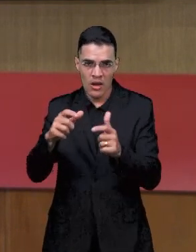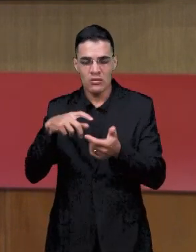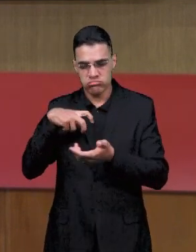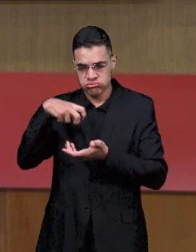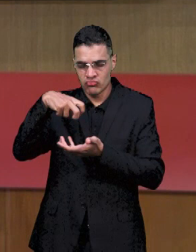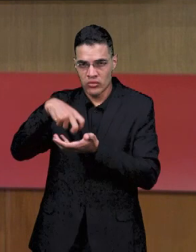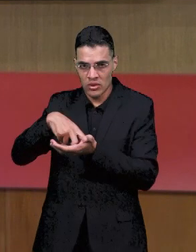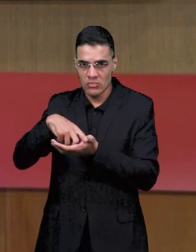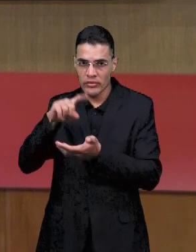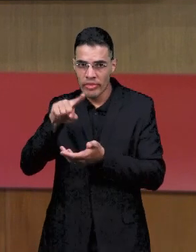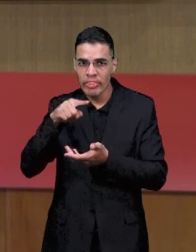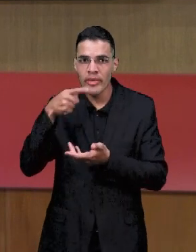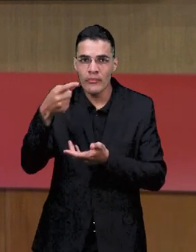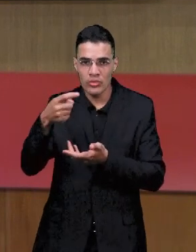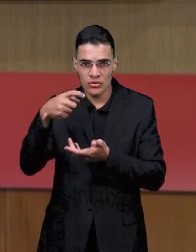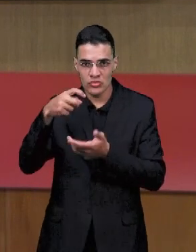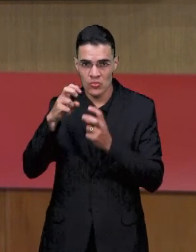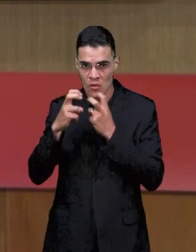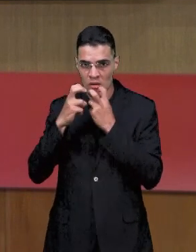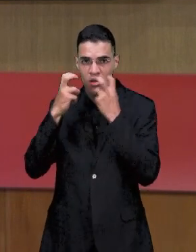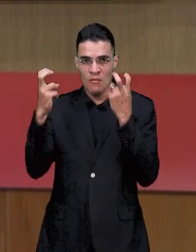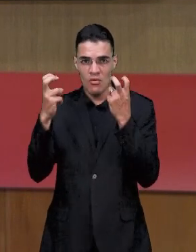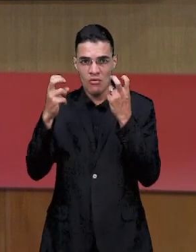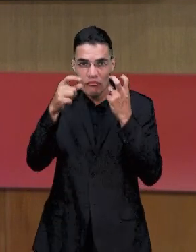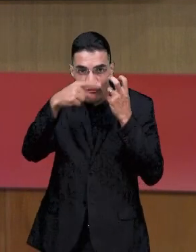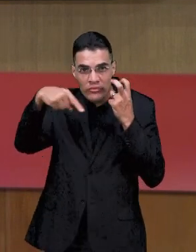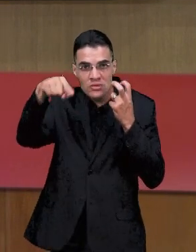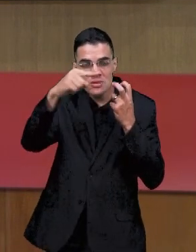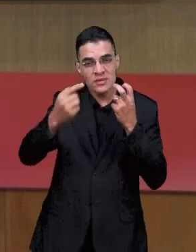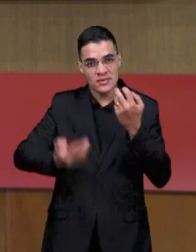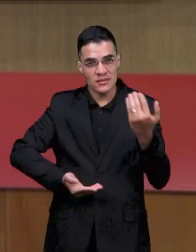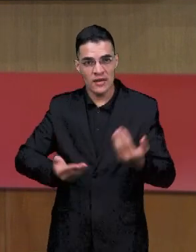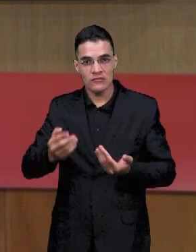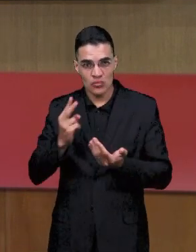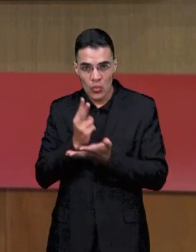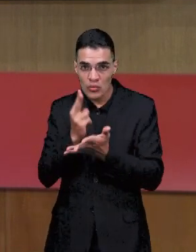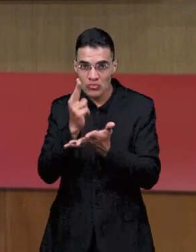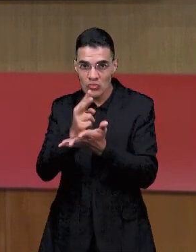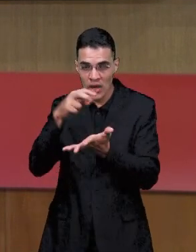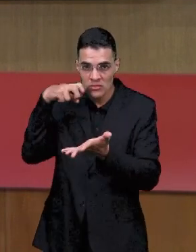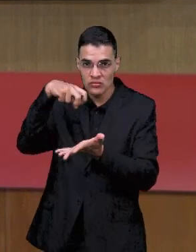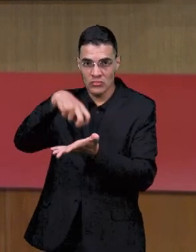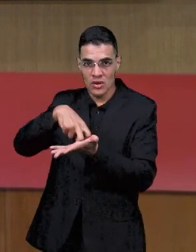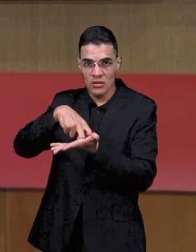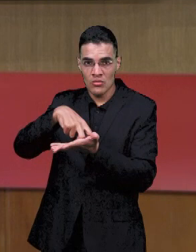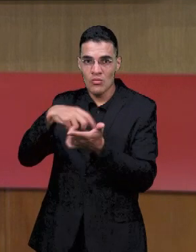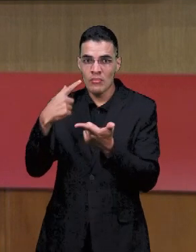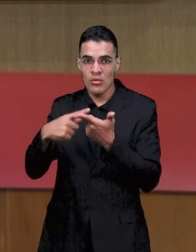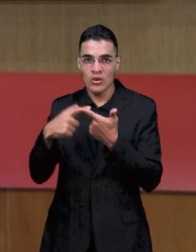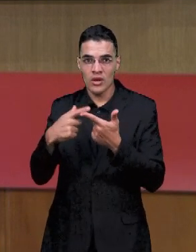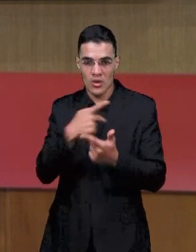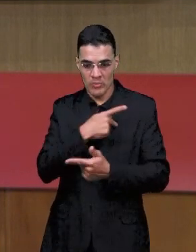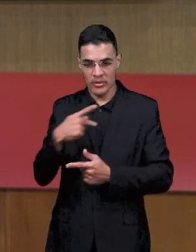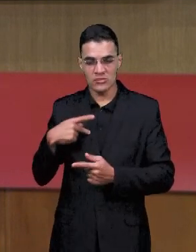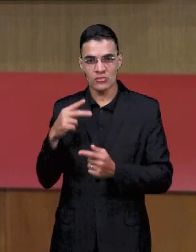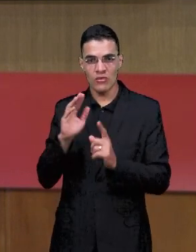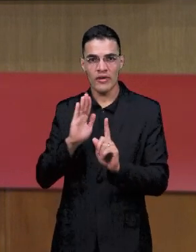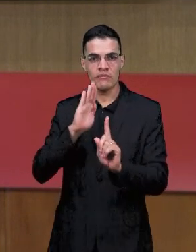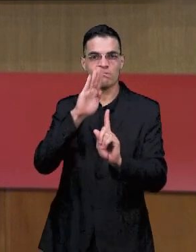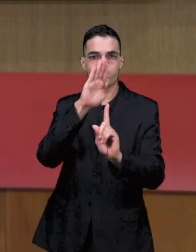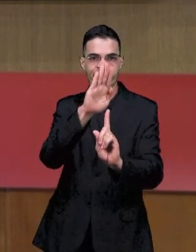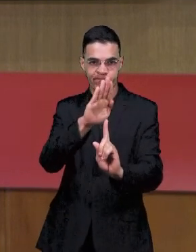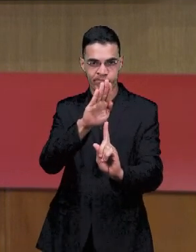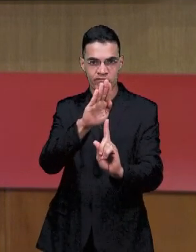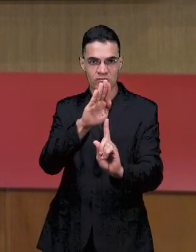И в этот момент мы склоним наши колени, чтобы воззвать о крови Иисуса. А после того,